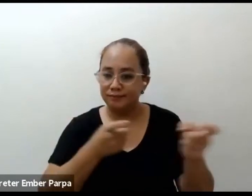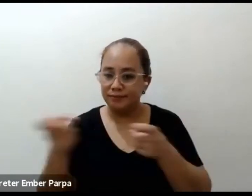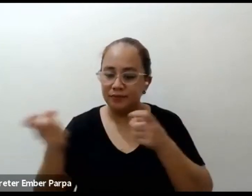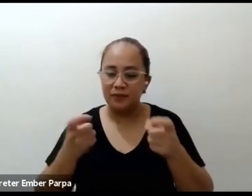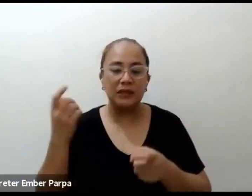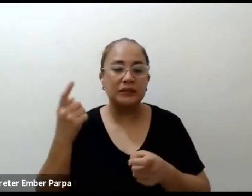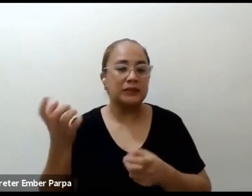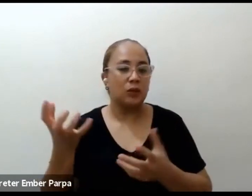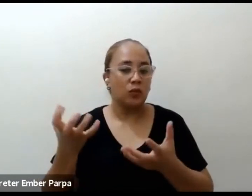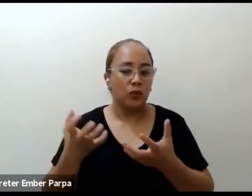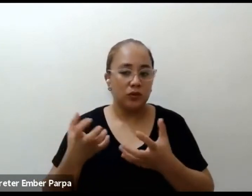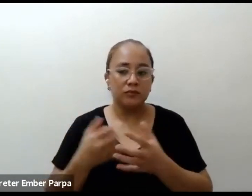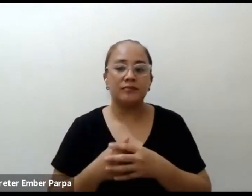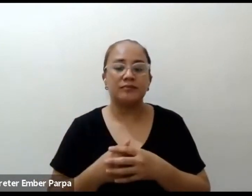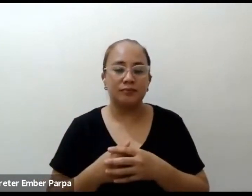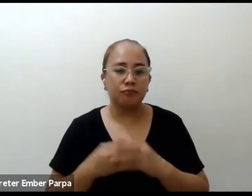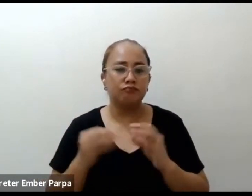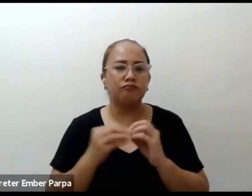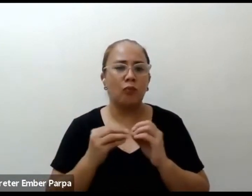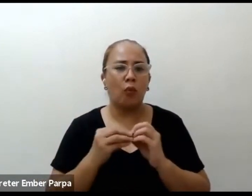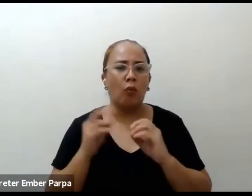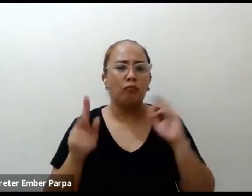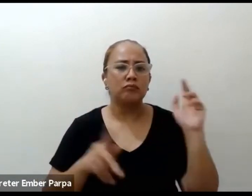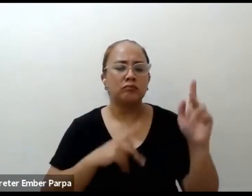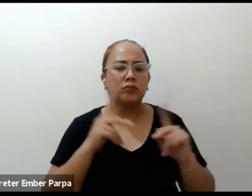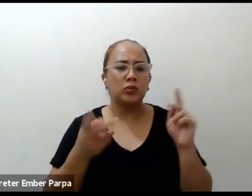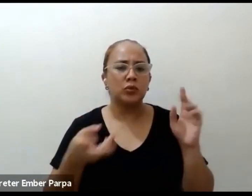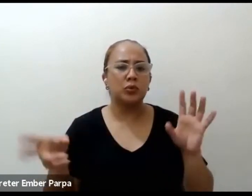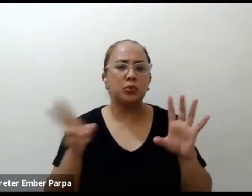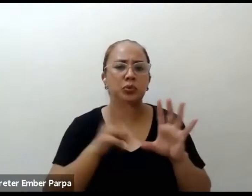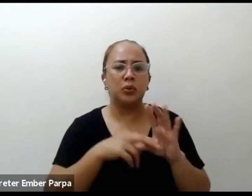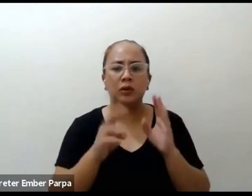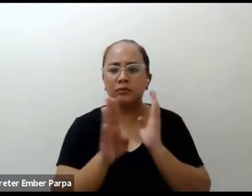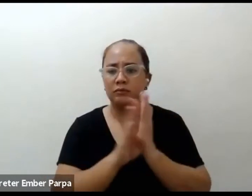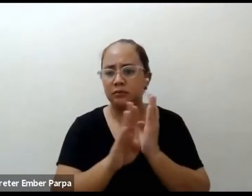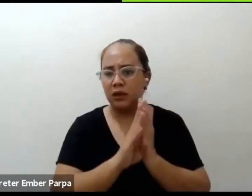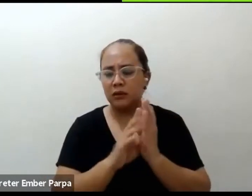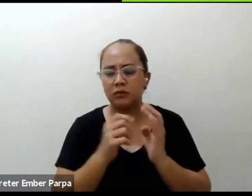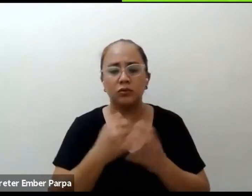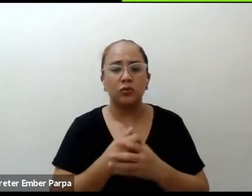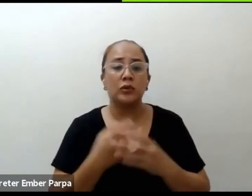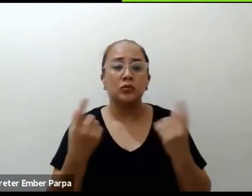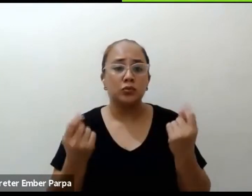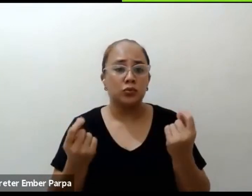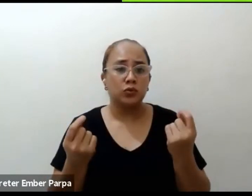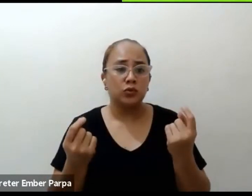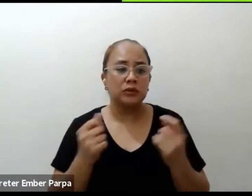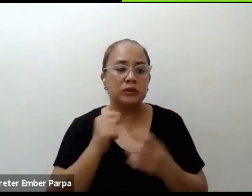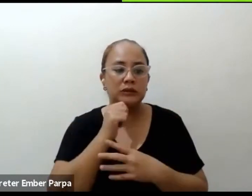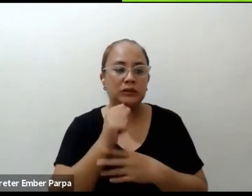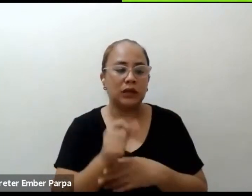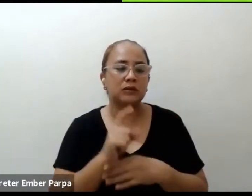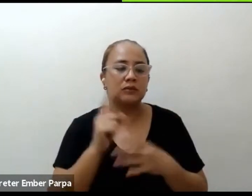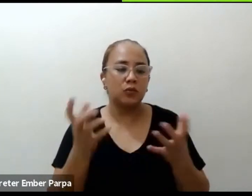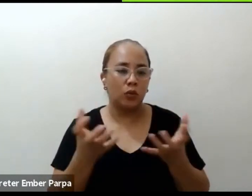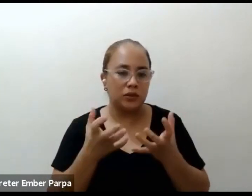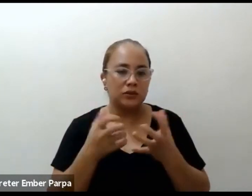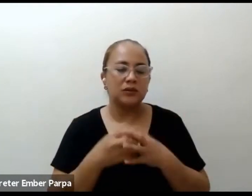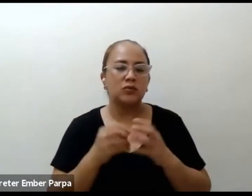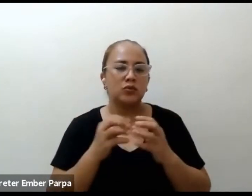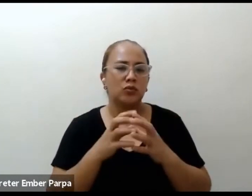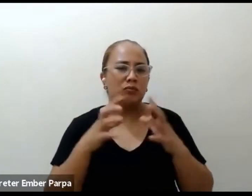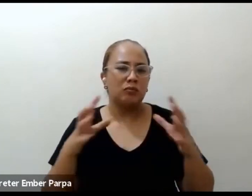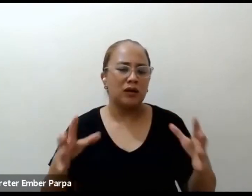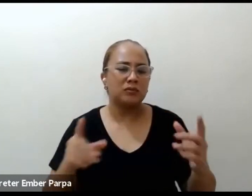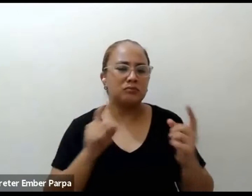like more people to ride their buses, so they will not really want too much